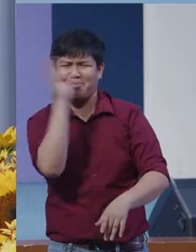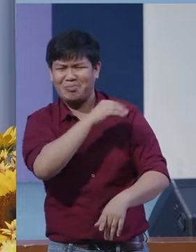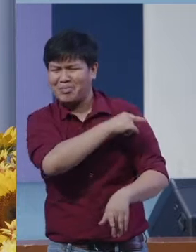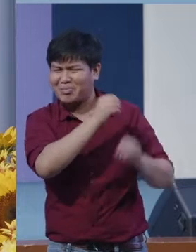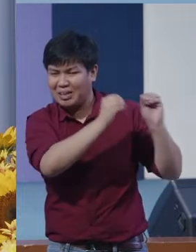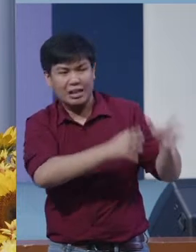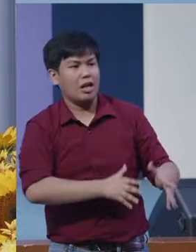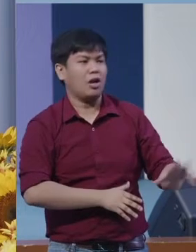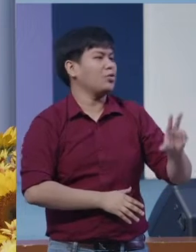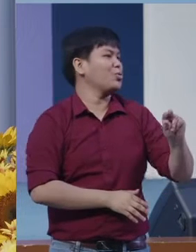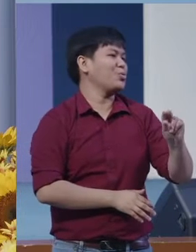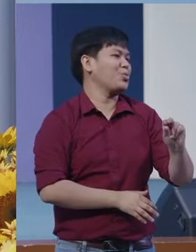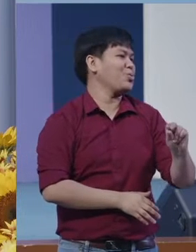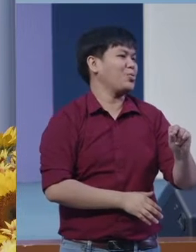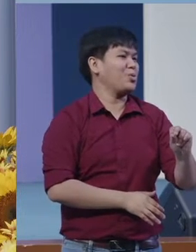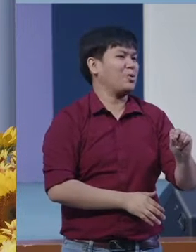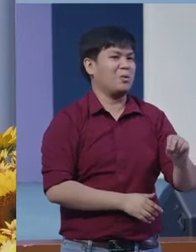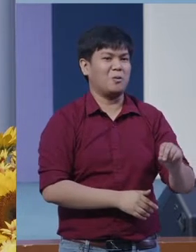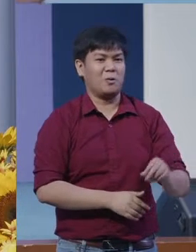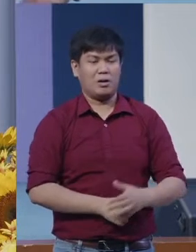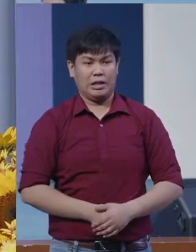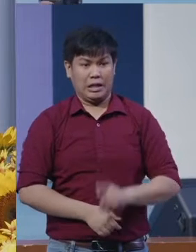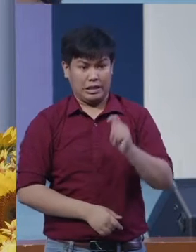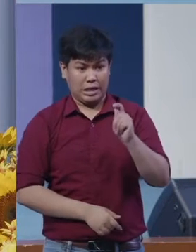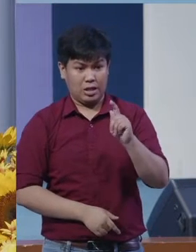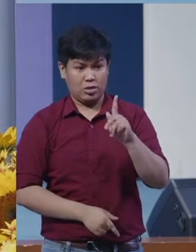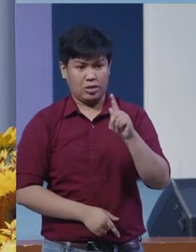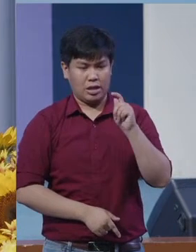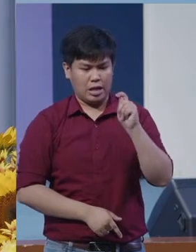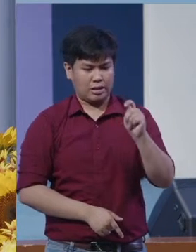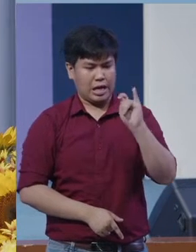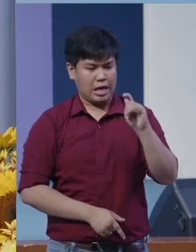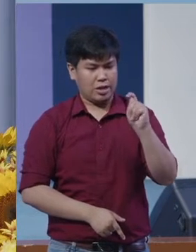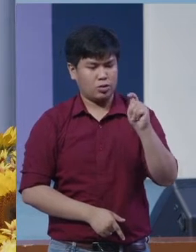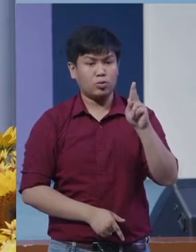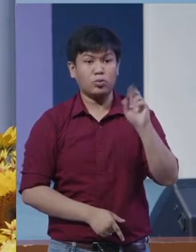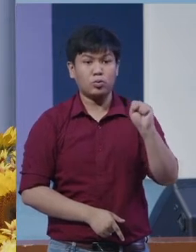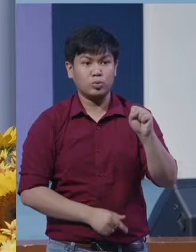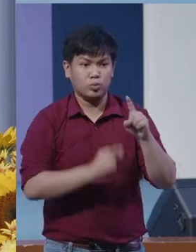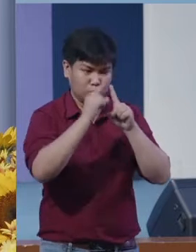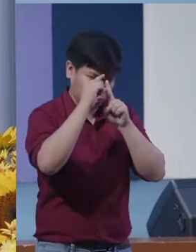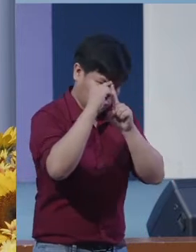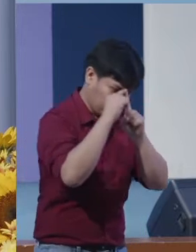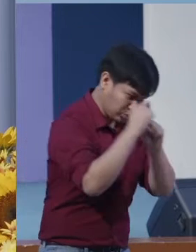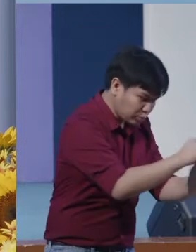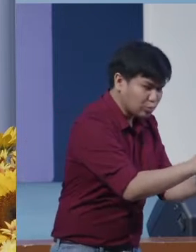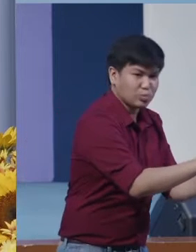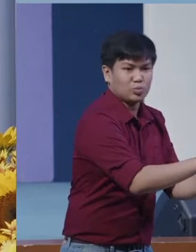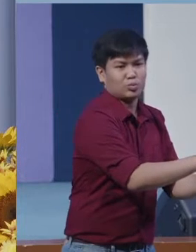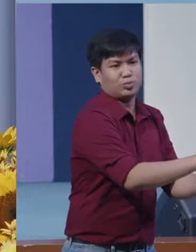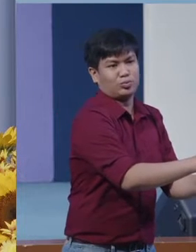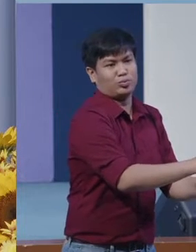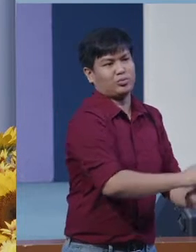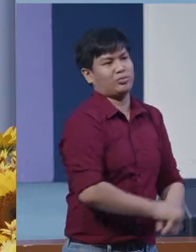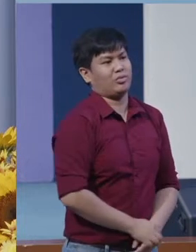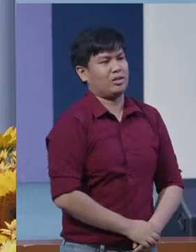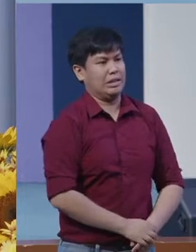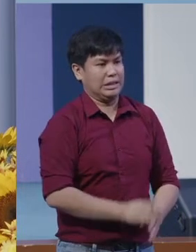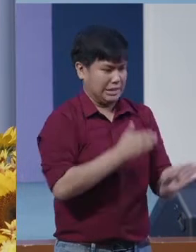Marami pa, hindi ko na pong babasahin lahat, haba. Bakit kailangan itigil itong paninirang